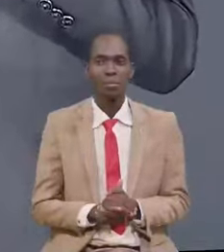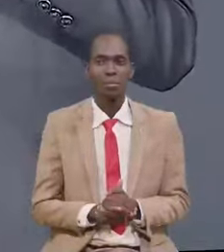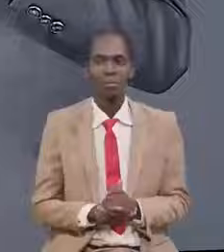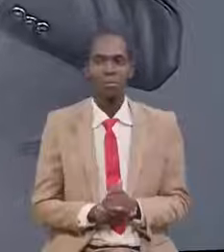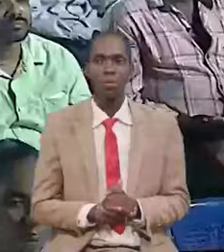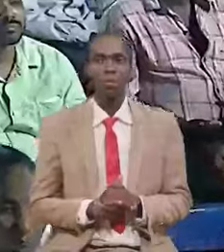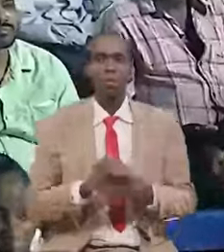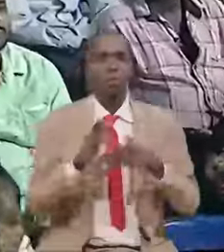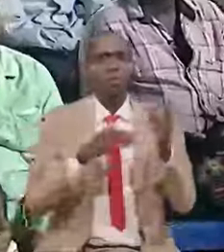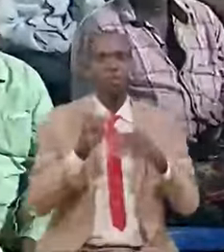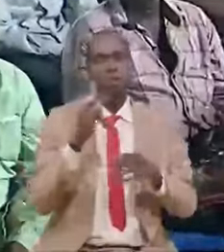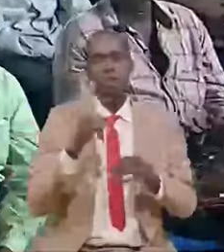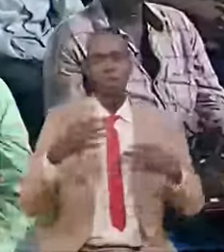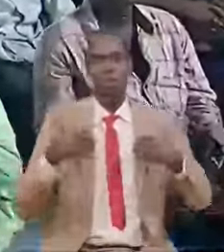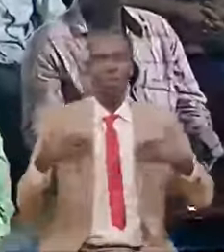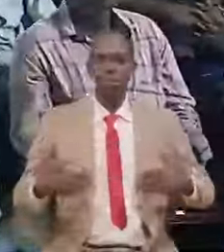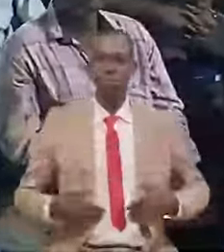pour édifier le corps de Christ.